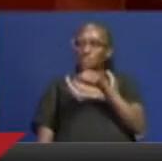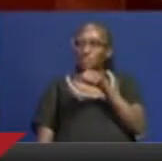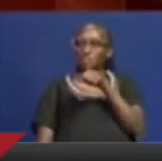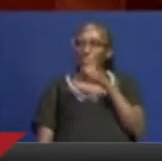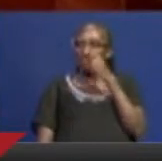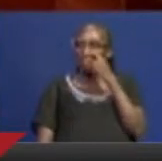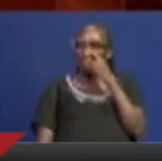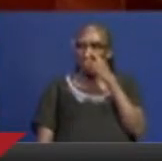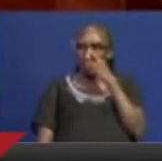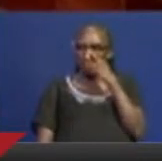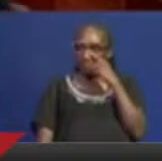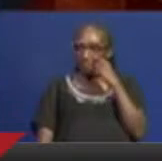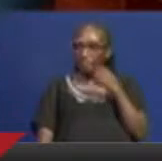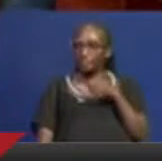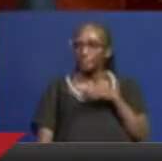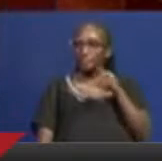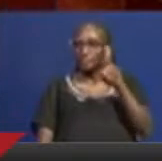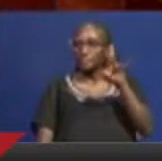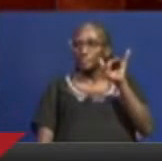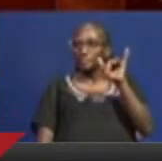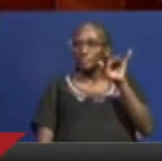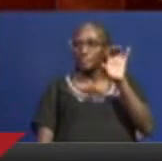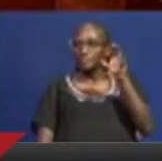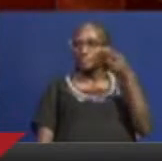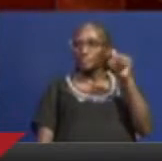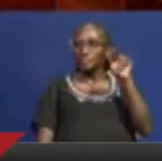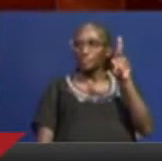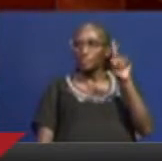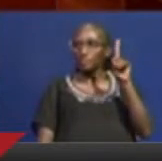Kilifi South Kiti Richard Ken Chonga.